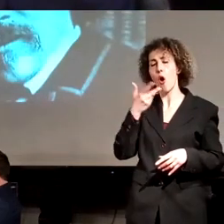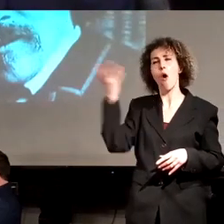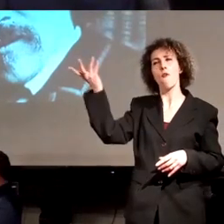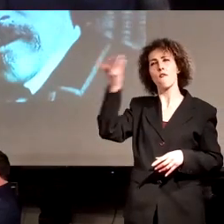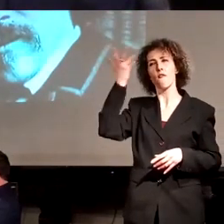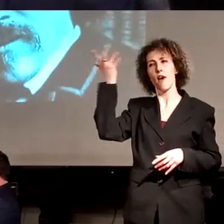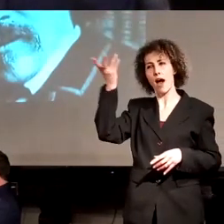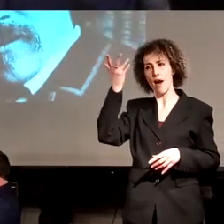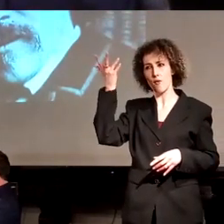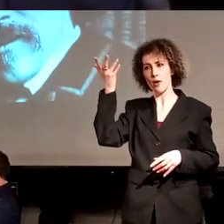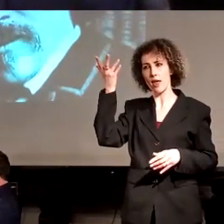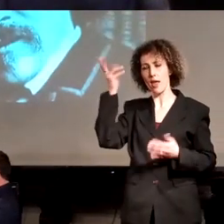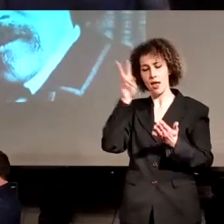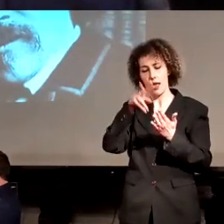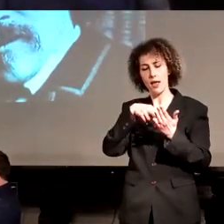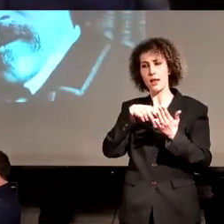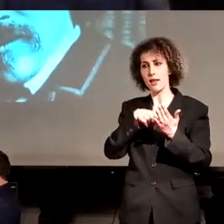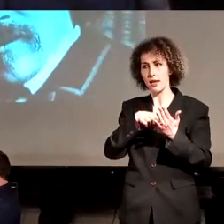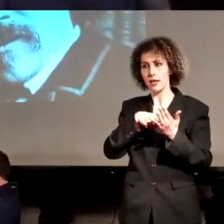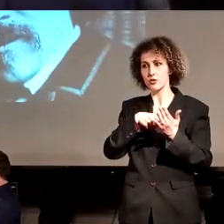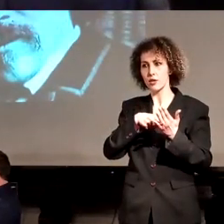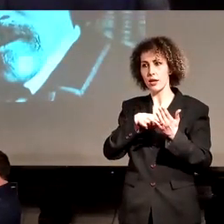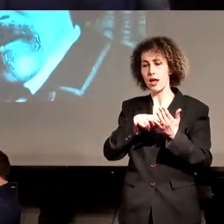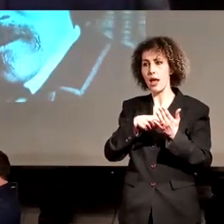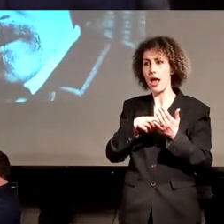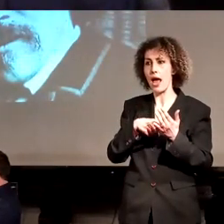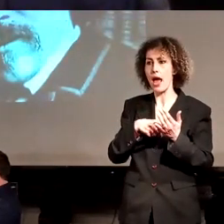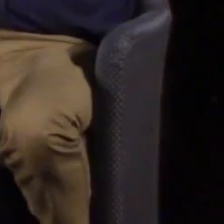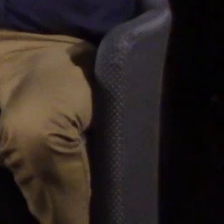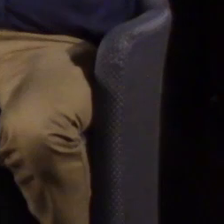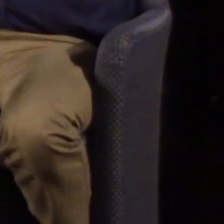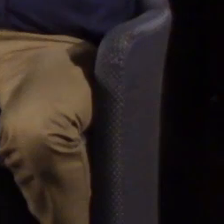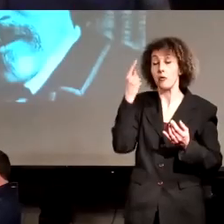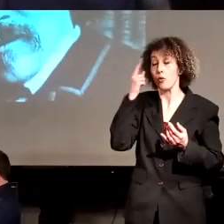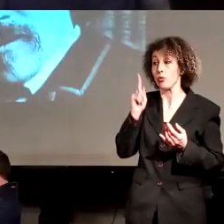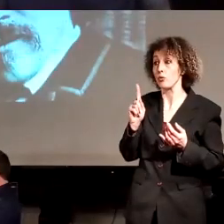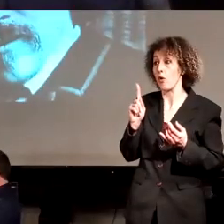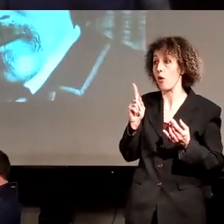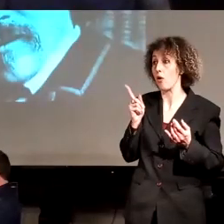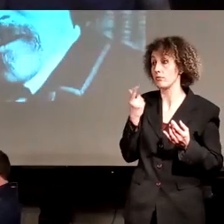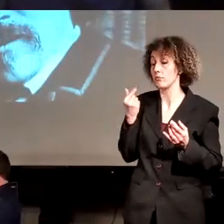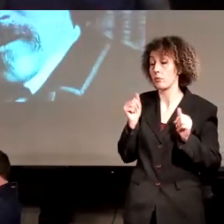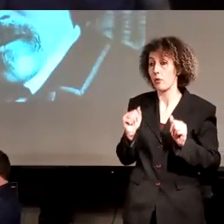piccolissime favolette non sono andrea non oso chiederlo adesso